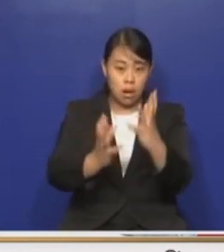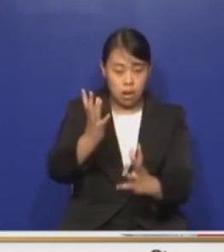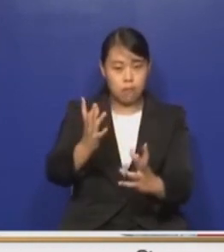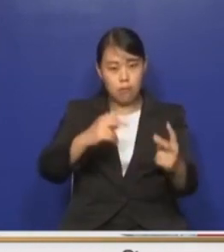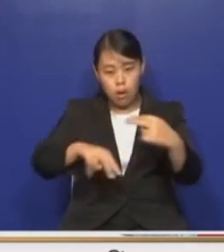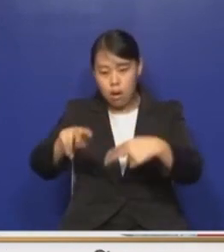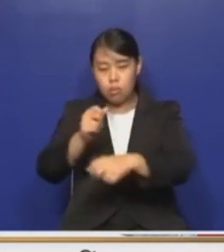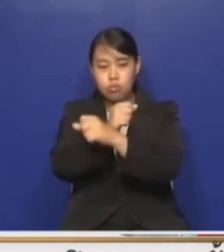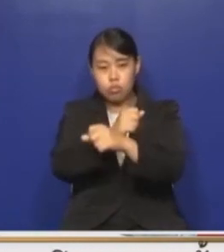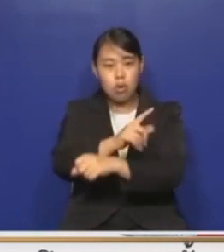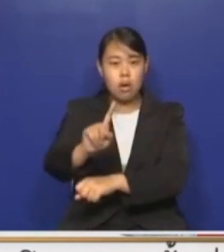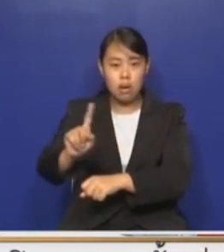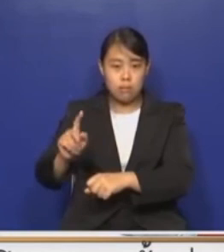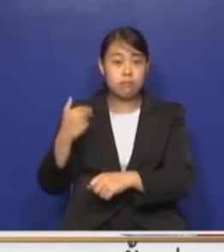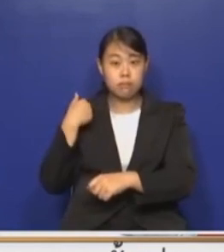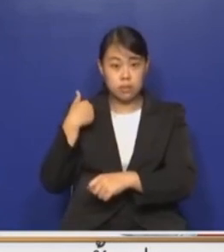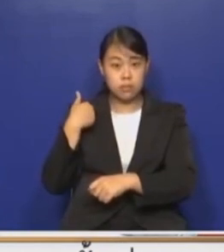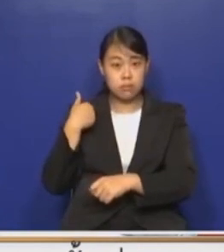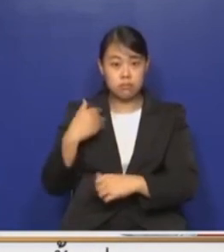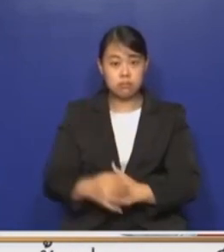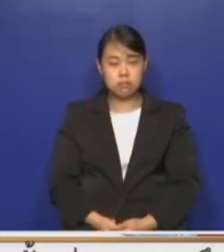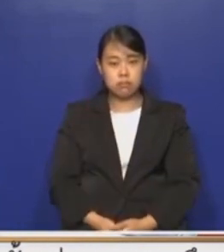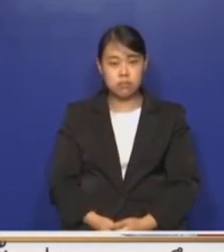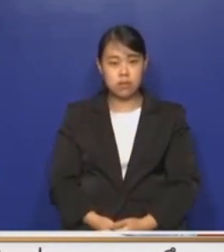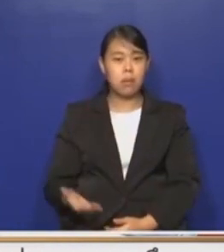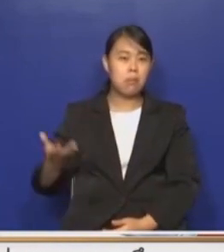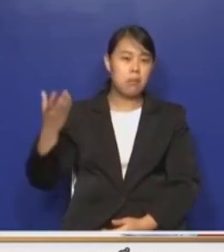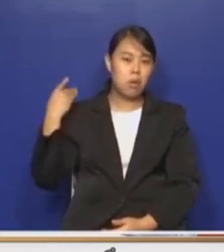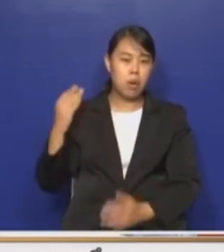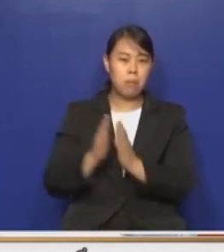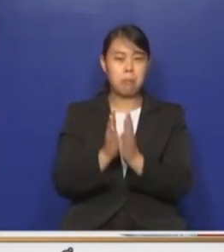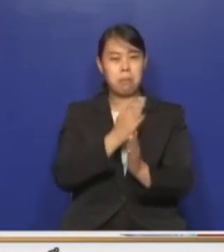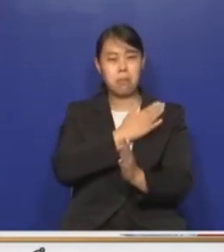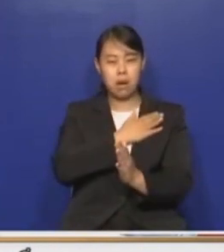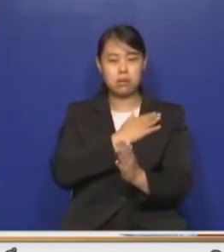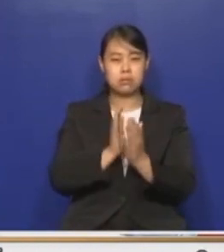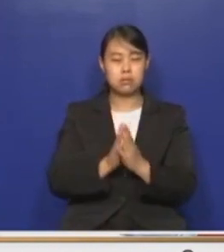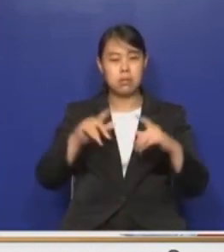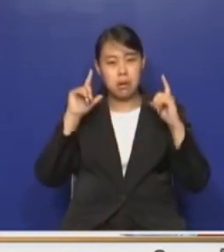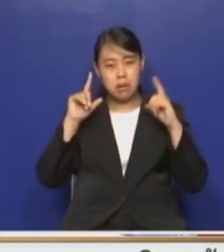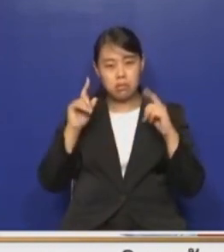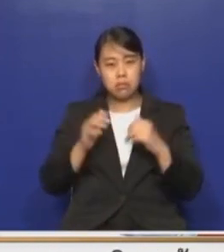ั้แตอาจาร์มัฒน frustrated at book